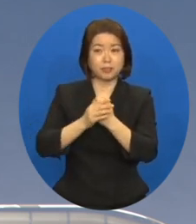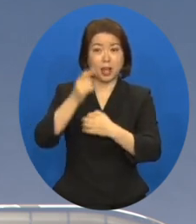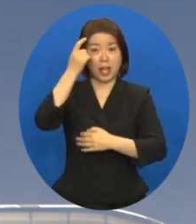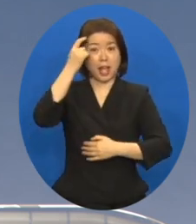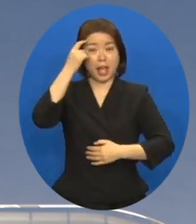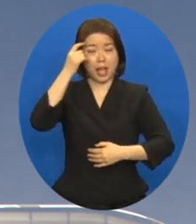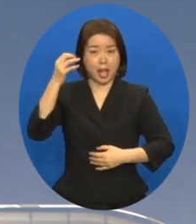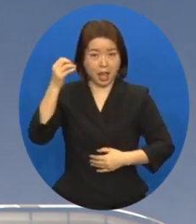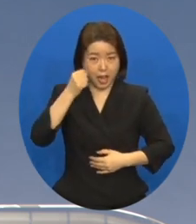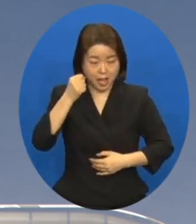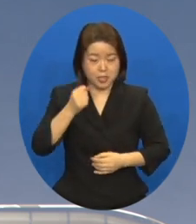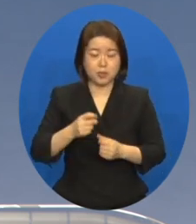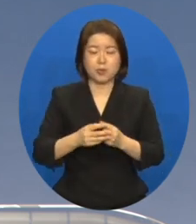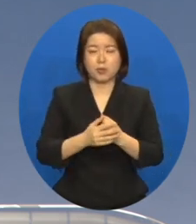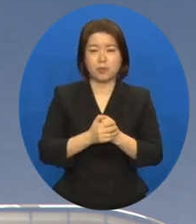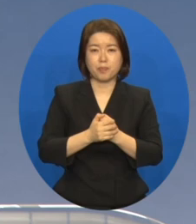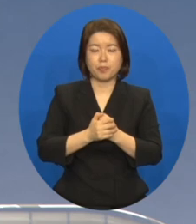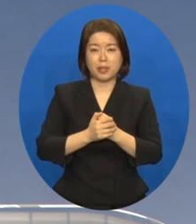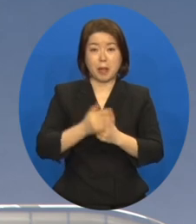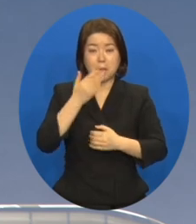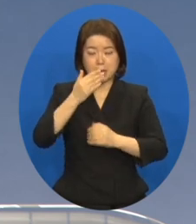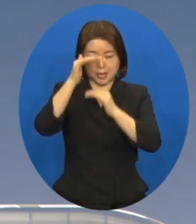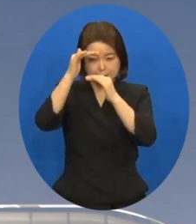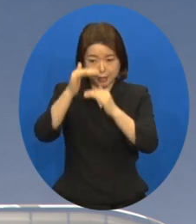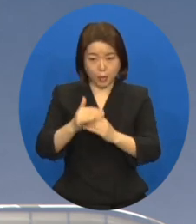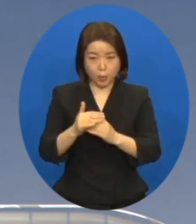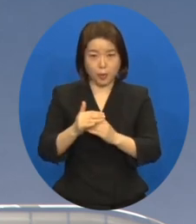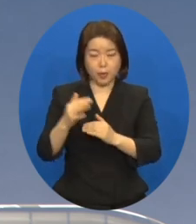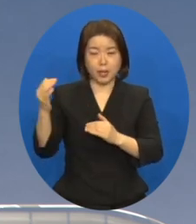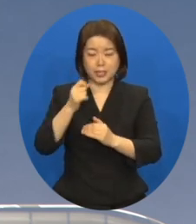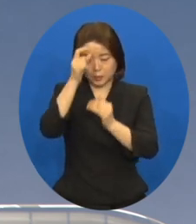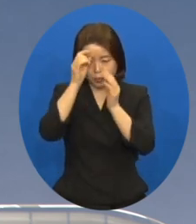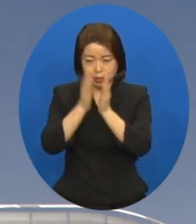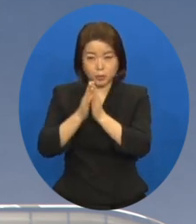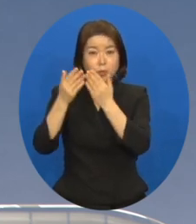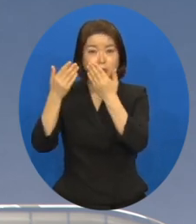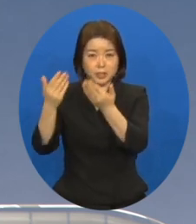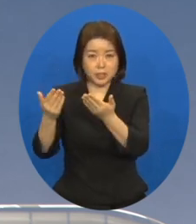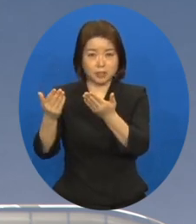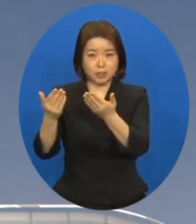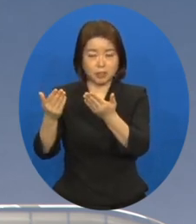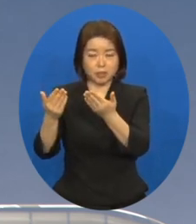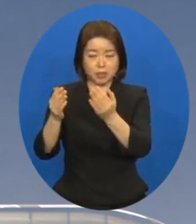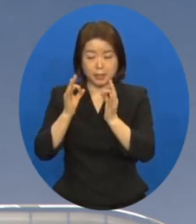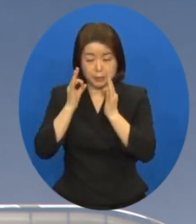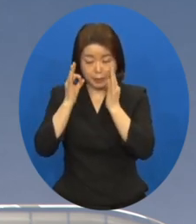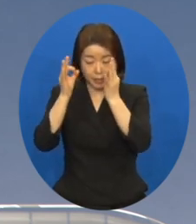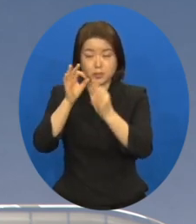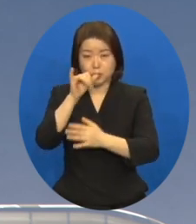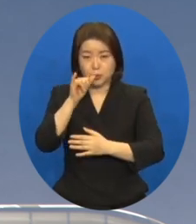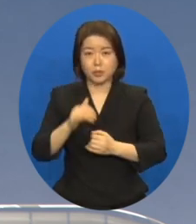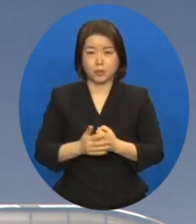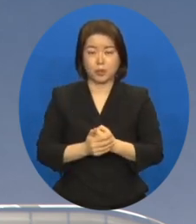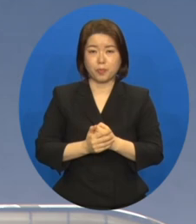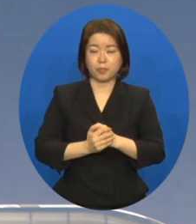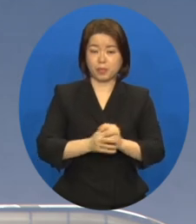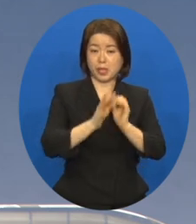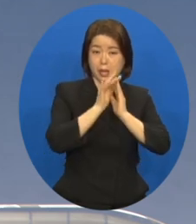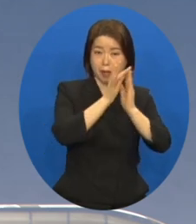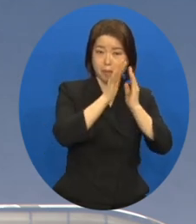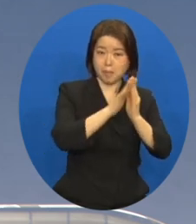이성적으로 이렇게 생각할 수 있는 내용으로 기도하기를 또한 힘쓰고